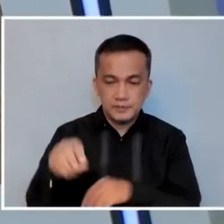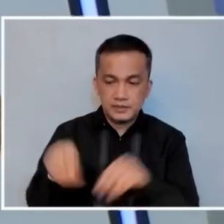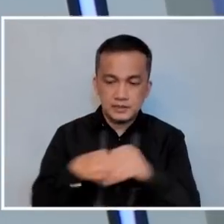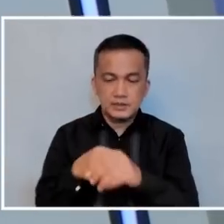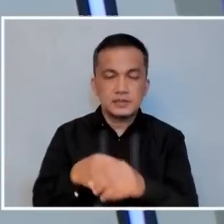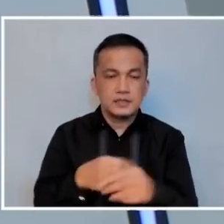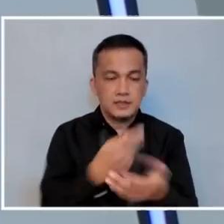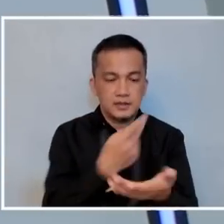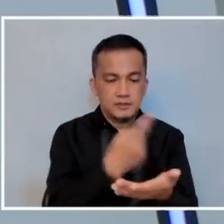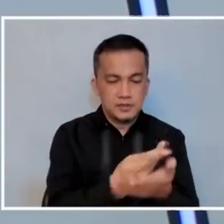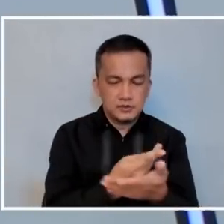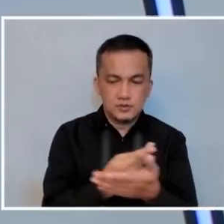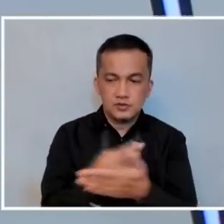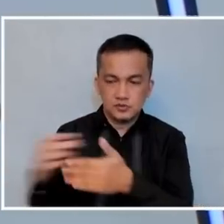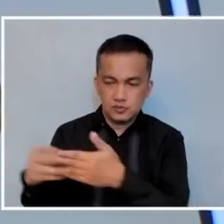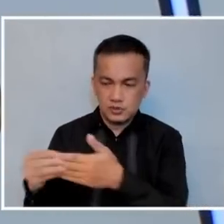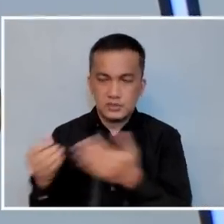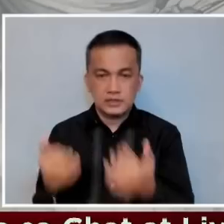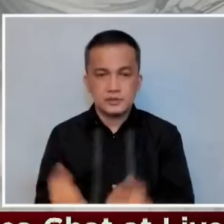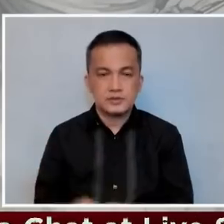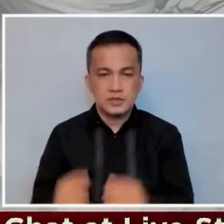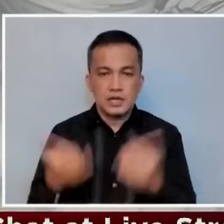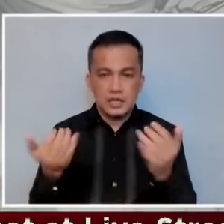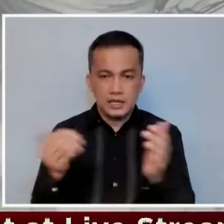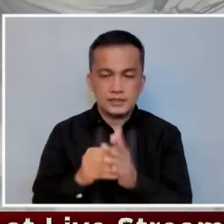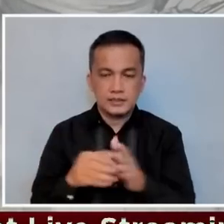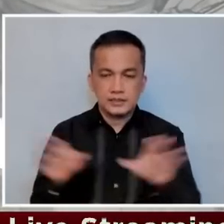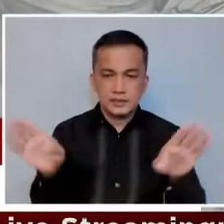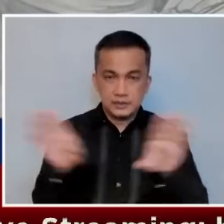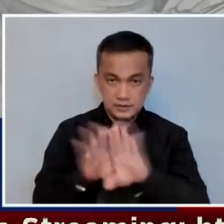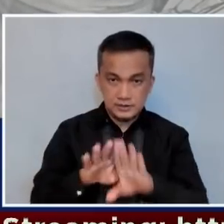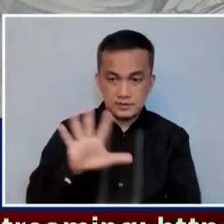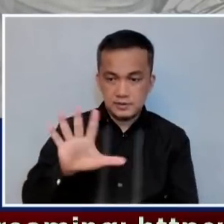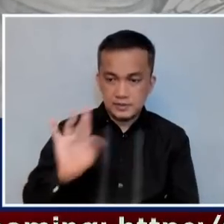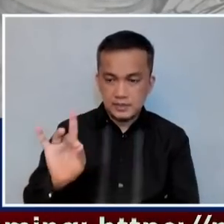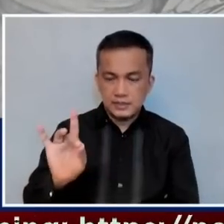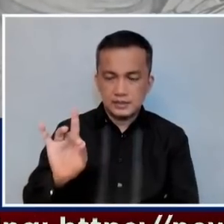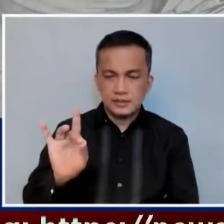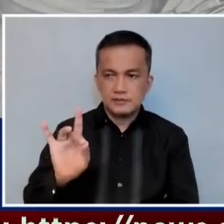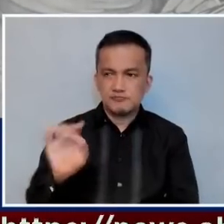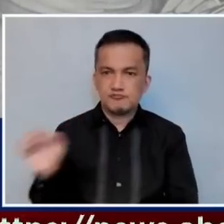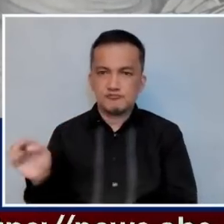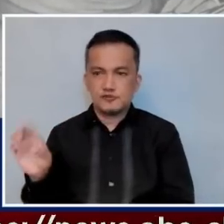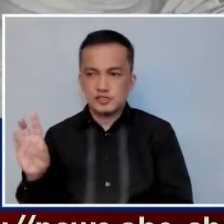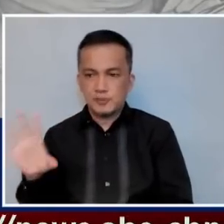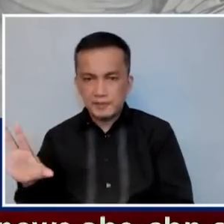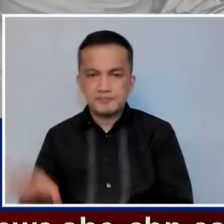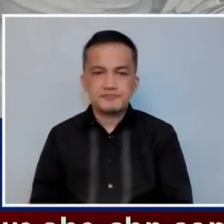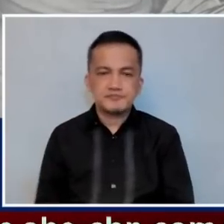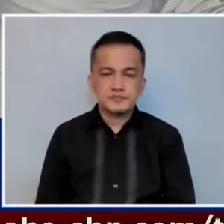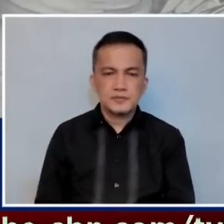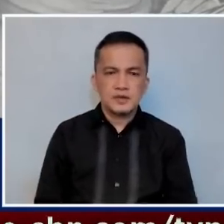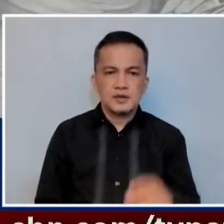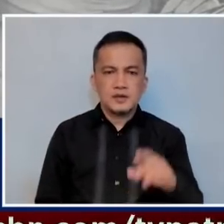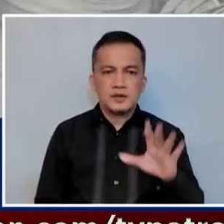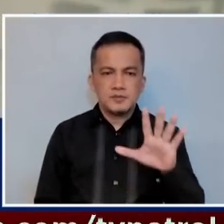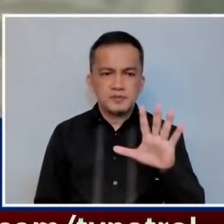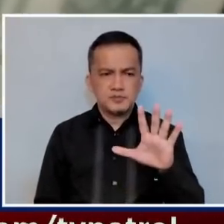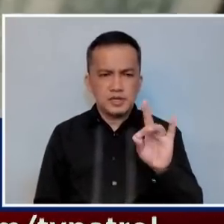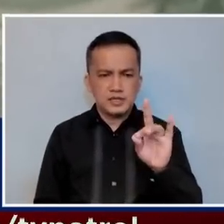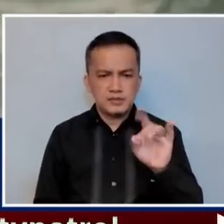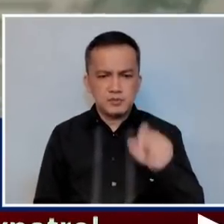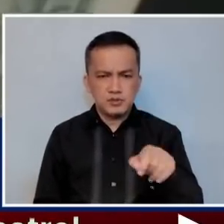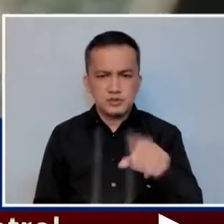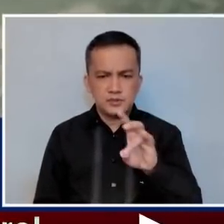dolyar ngayong araw. Muling nagsara ito sa 58.65. Sumadsad pa sa 58.78 ang halaga ng